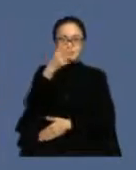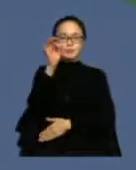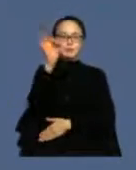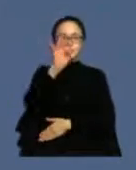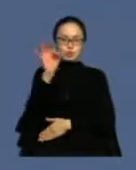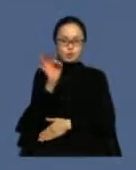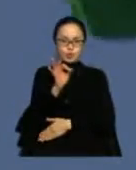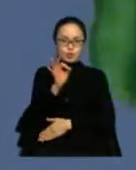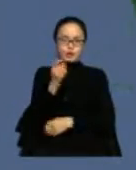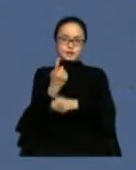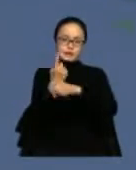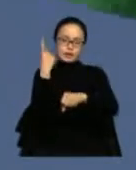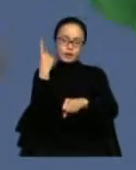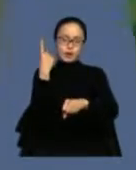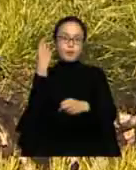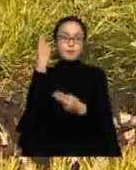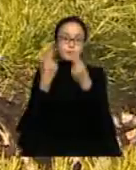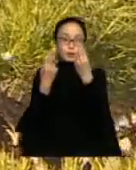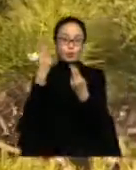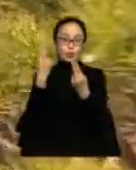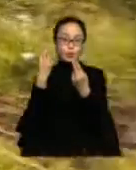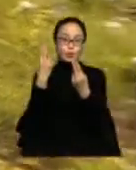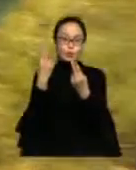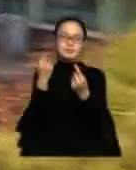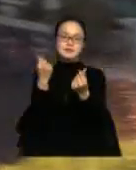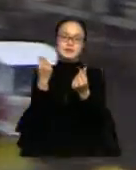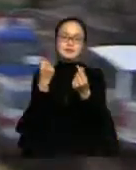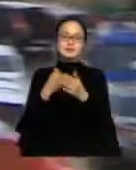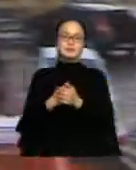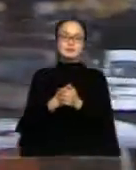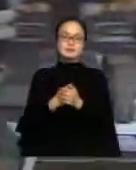전년도 28.0 6% 와 비슷했습니다